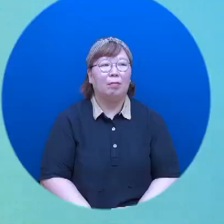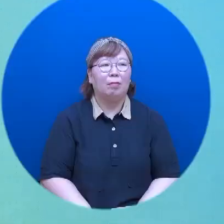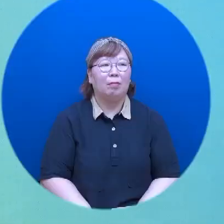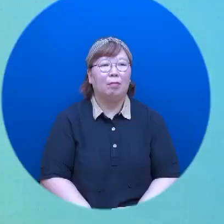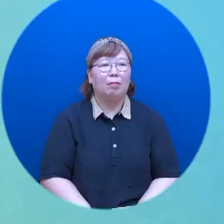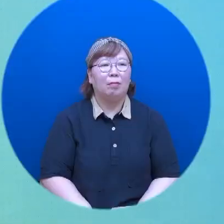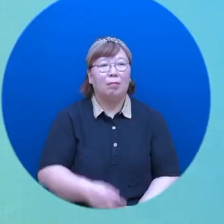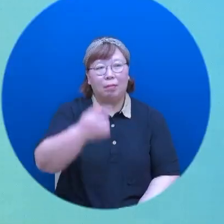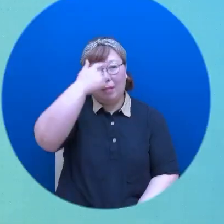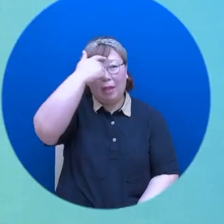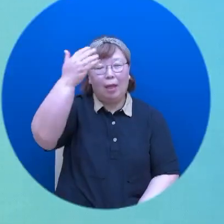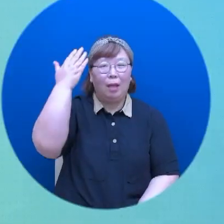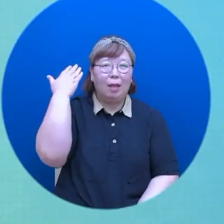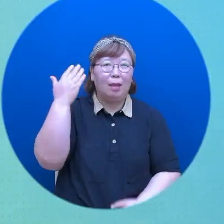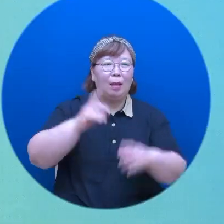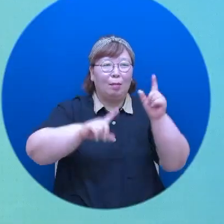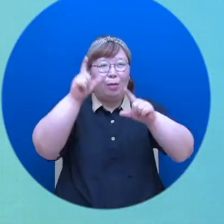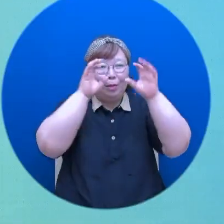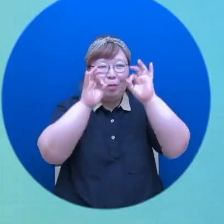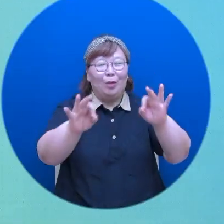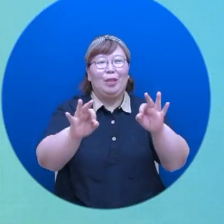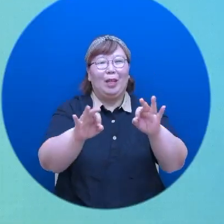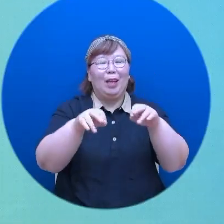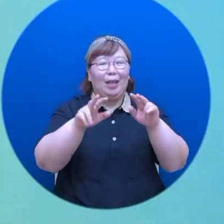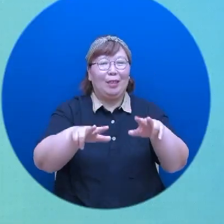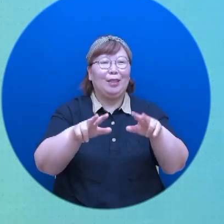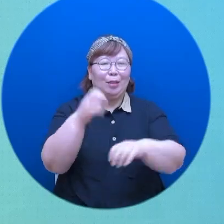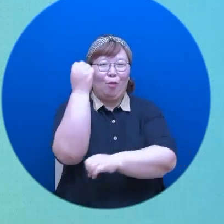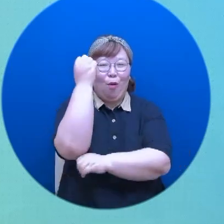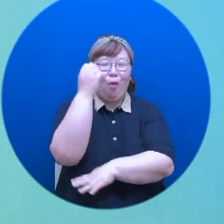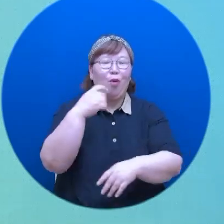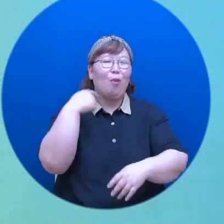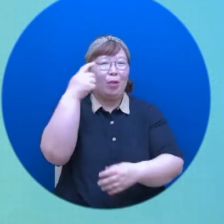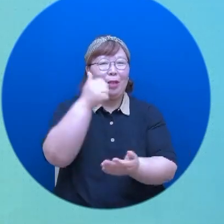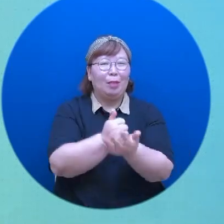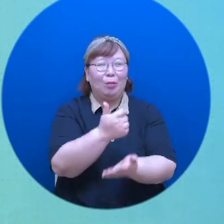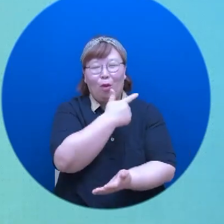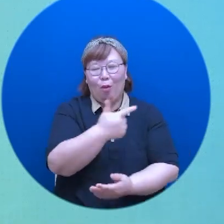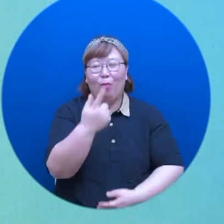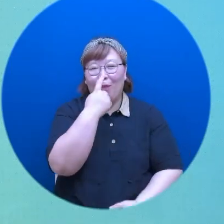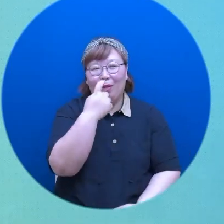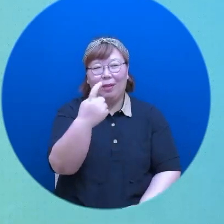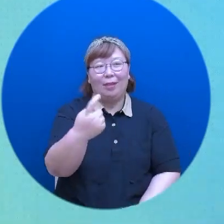우리 원로 목사님 참 멋있으시죠? 네, 지금도 멋있으시지만 너무 멋있으십니다.